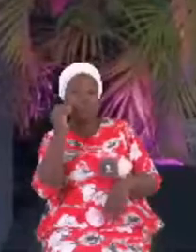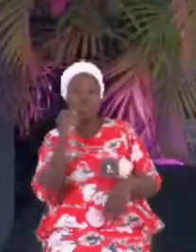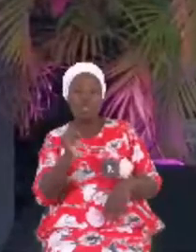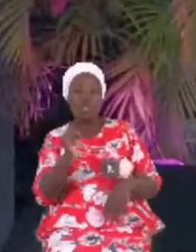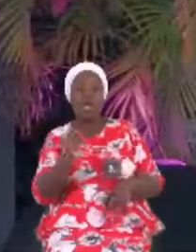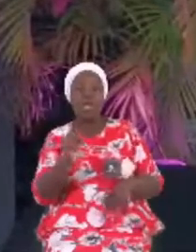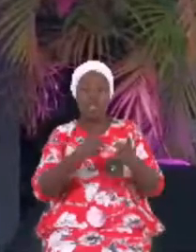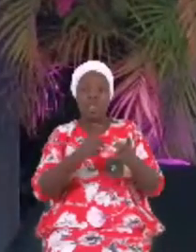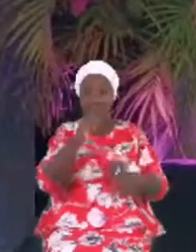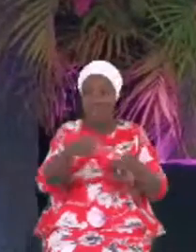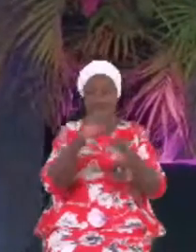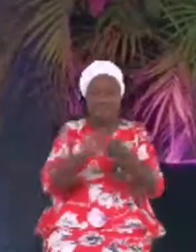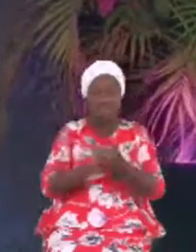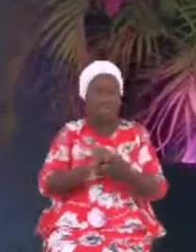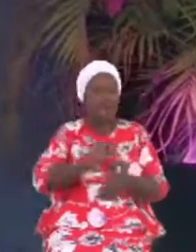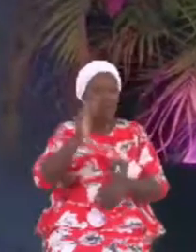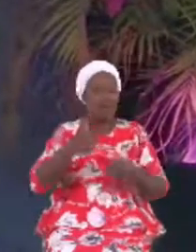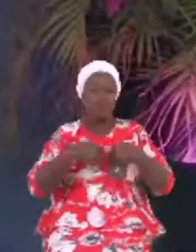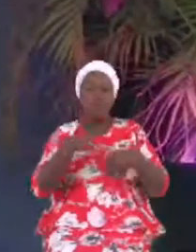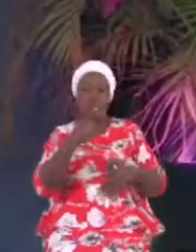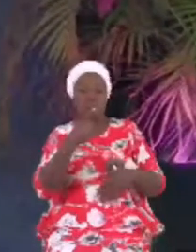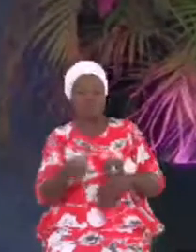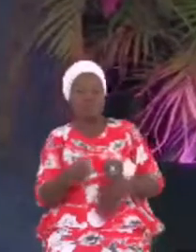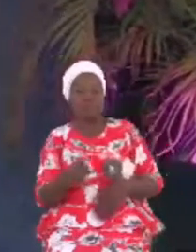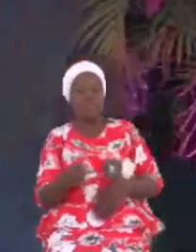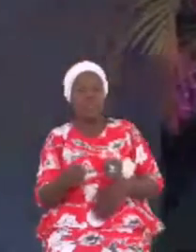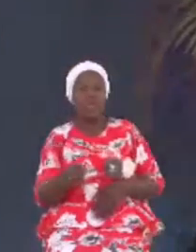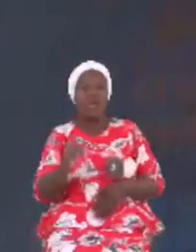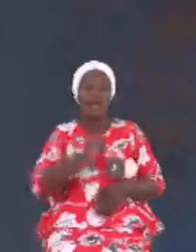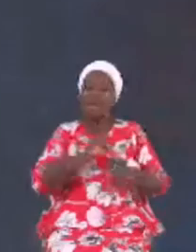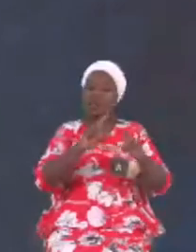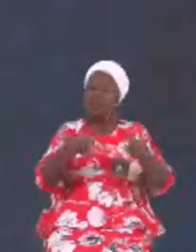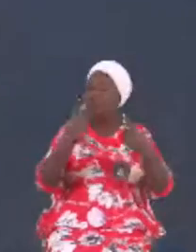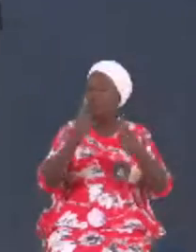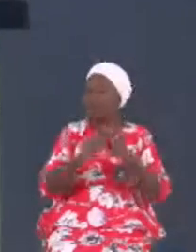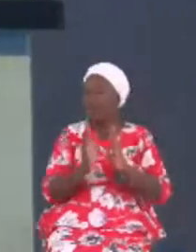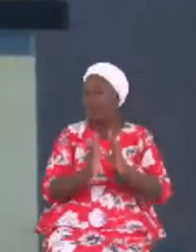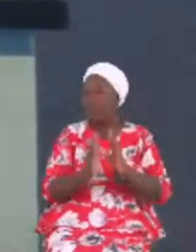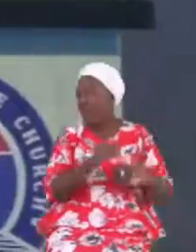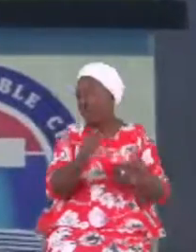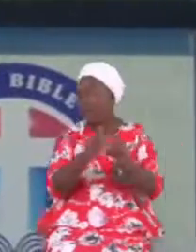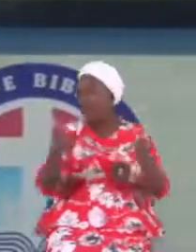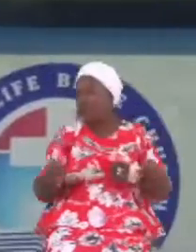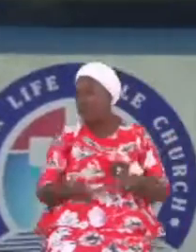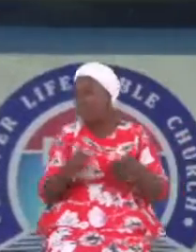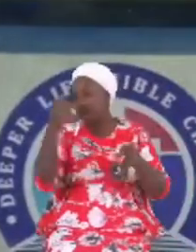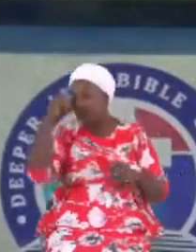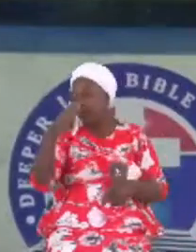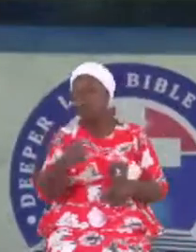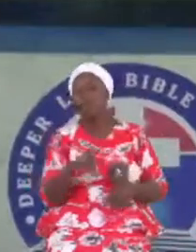cela n'était pas, je vous l'aurais dit. Je vous l'aurais dit. Je vais vous préparer une